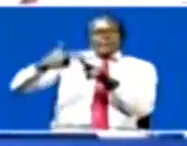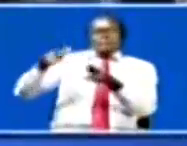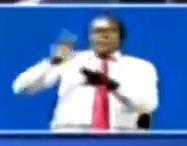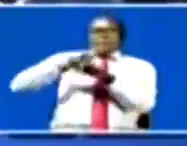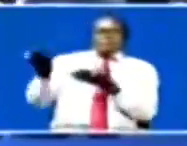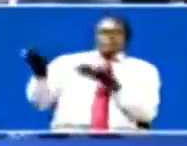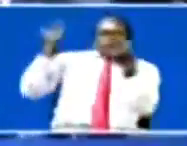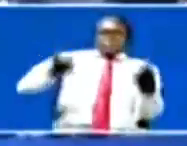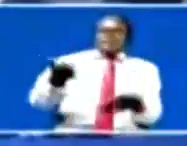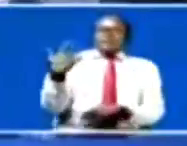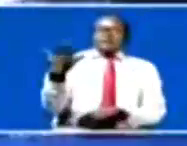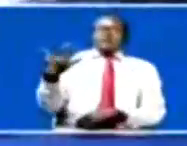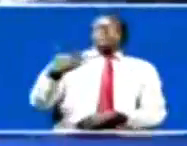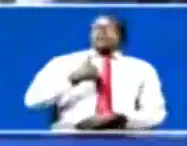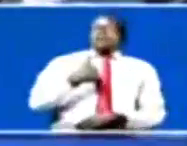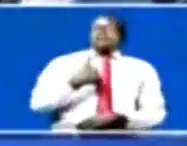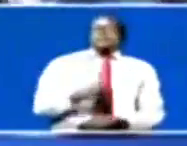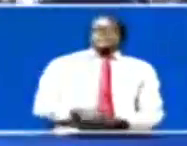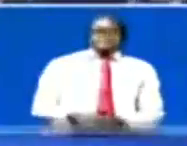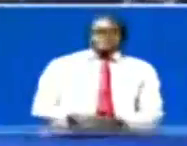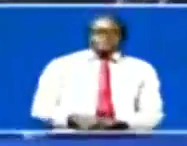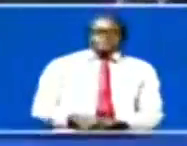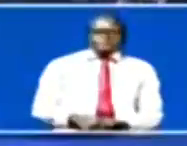nitasipeleka huko.